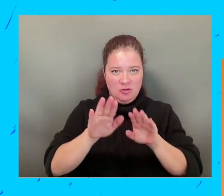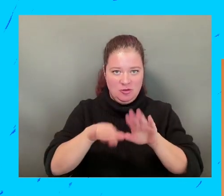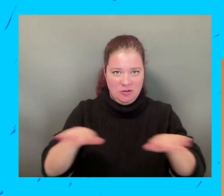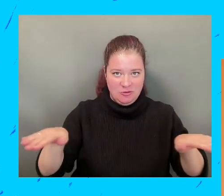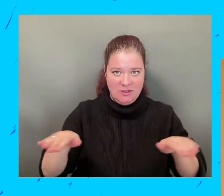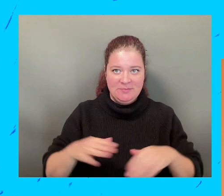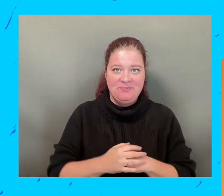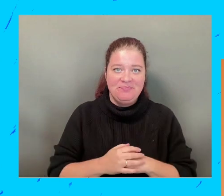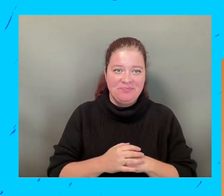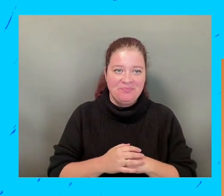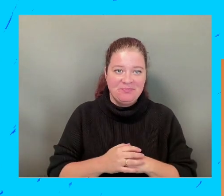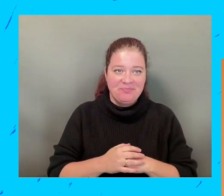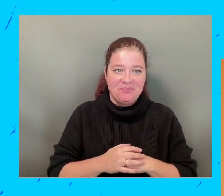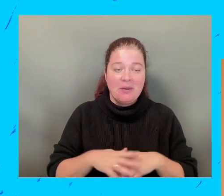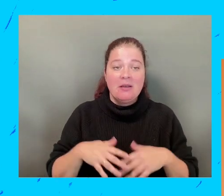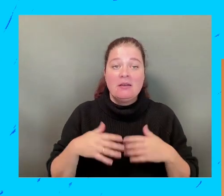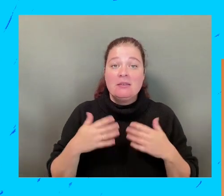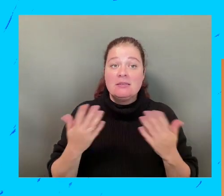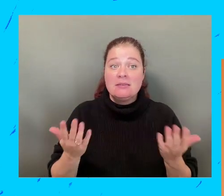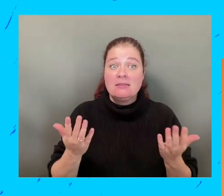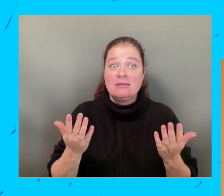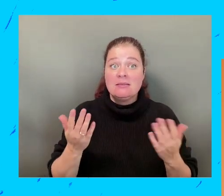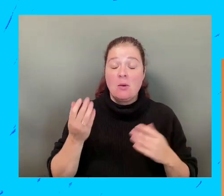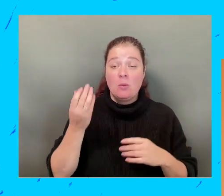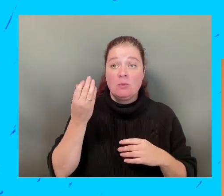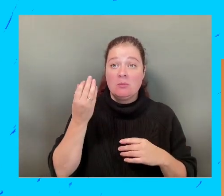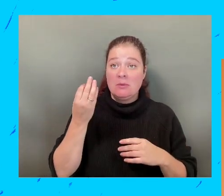So if we want to